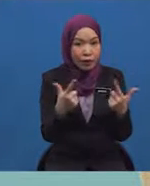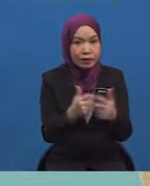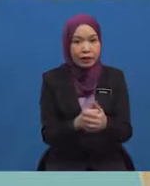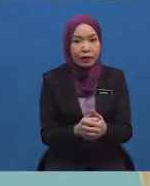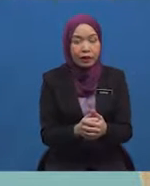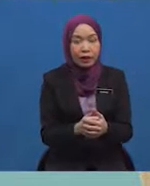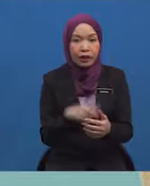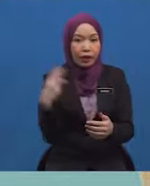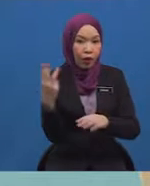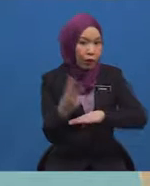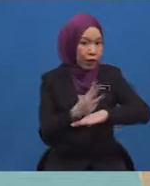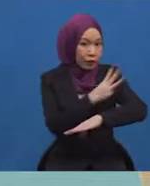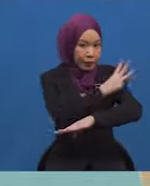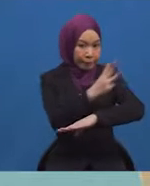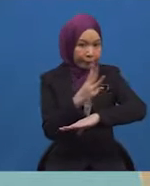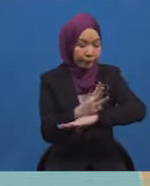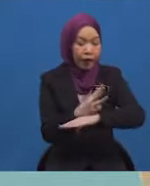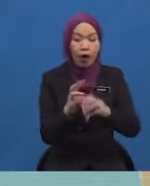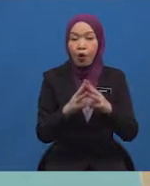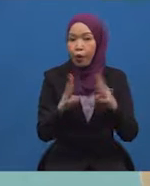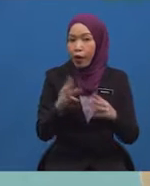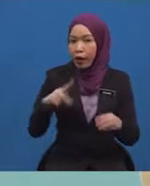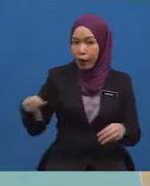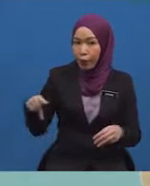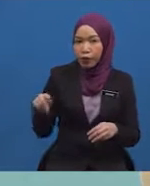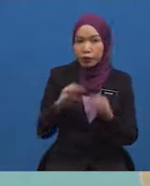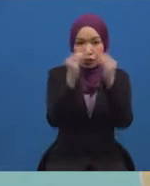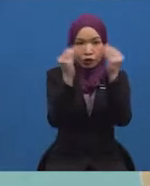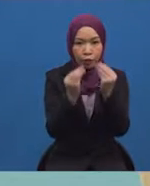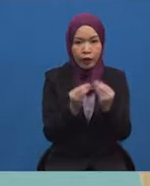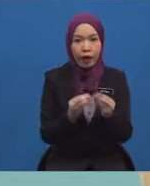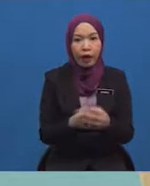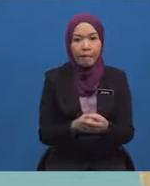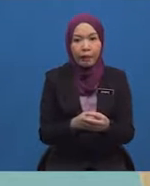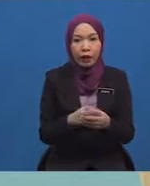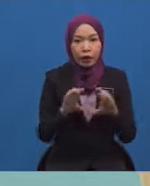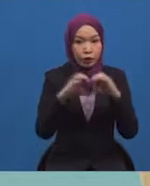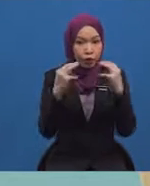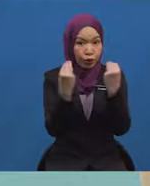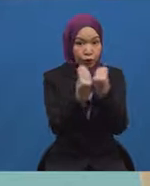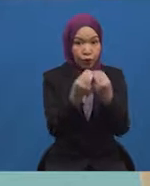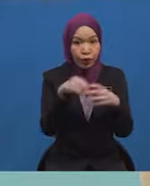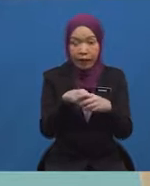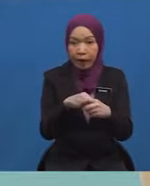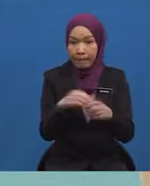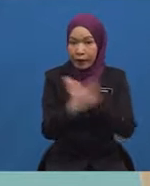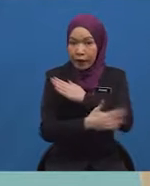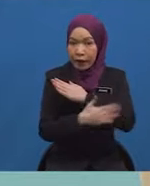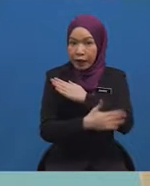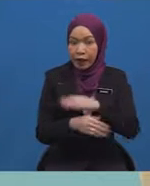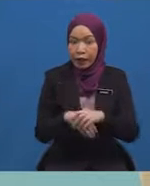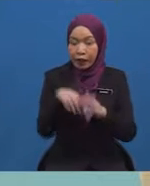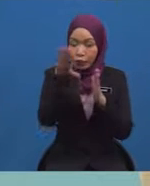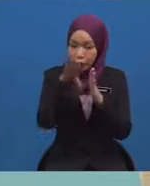Maksudnya, walaupun jumlah penduduk sesebuah negara mungkin adalah kurang, tetapi luas kawasan yang